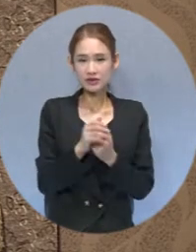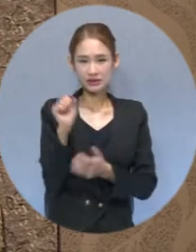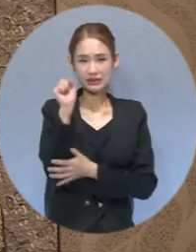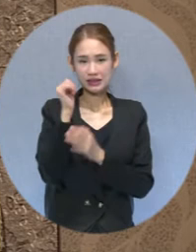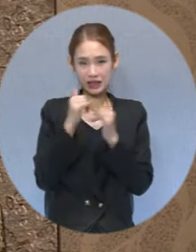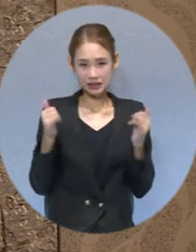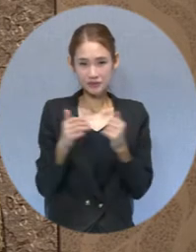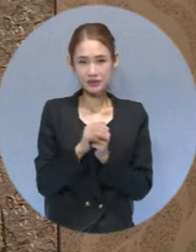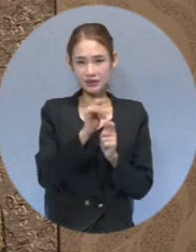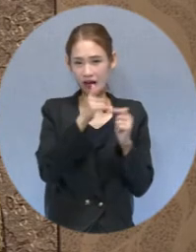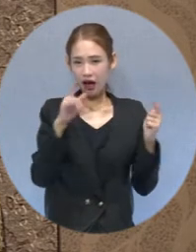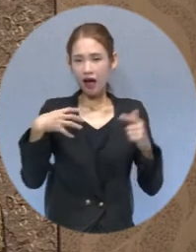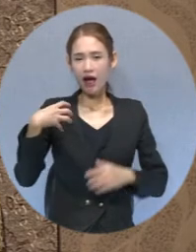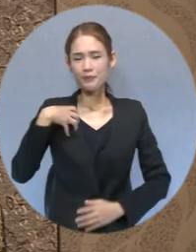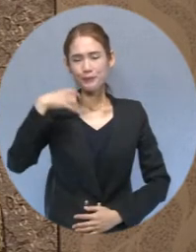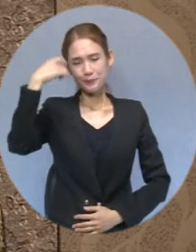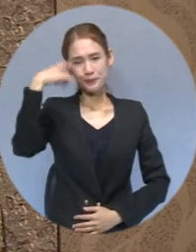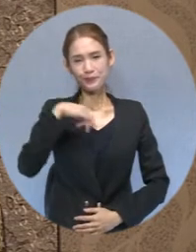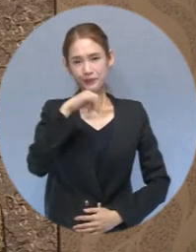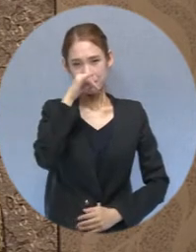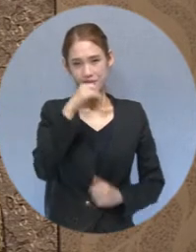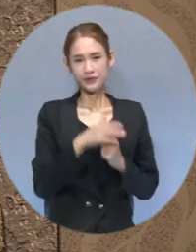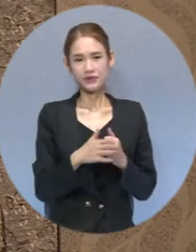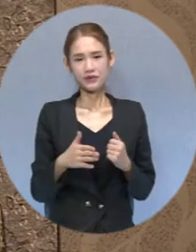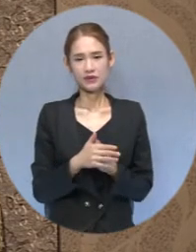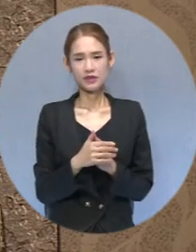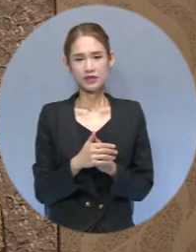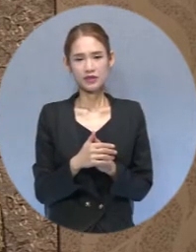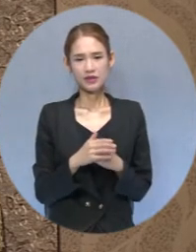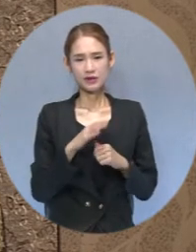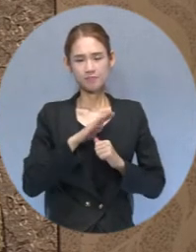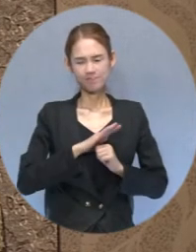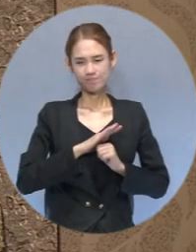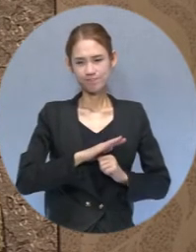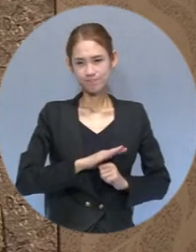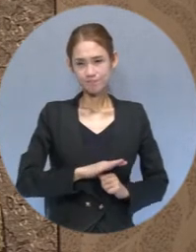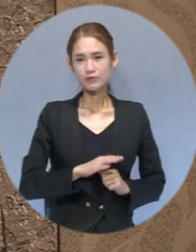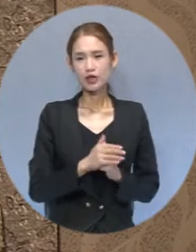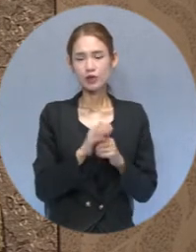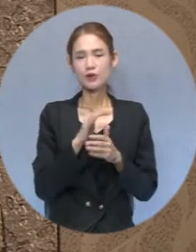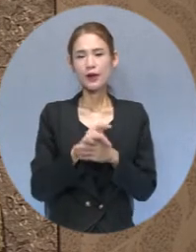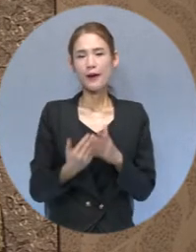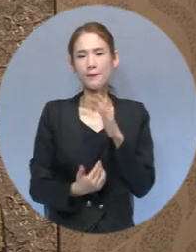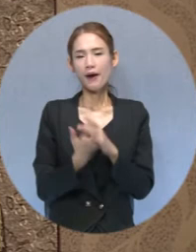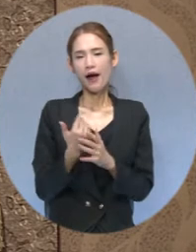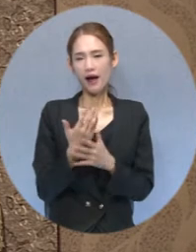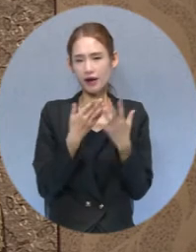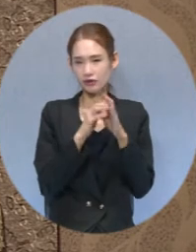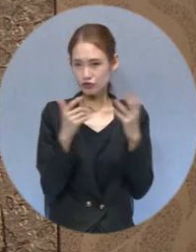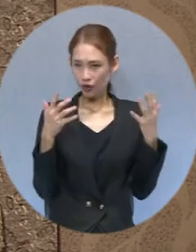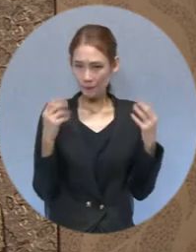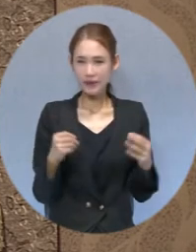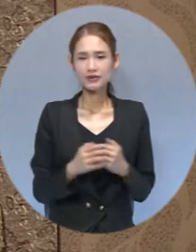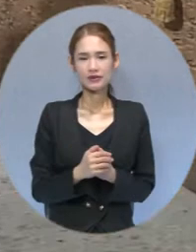사명감을 갖고 계시기 때문에 좀 자제하는 부분이 발생되는 빈도가 좀 낮아지는 부분은